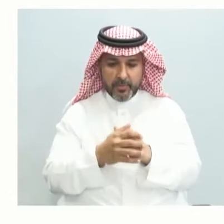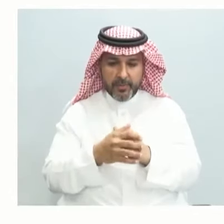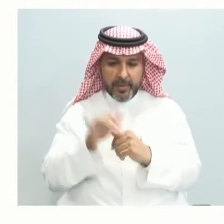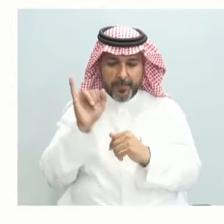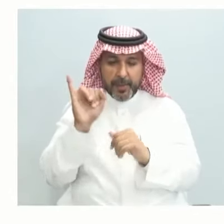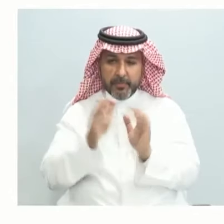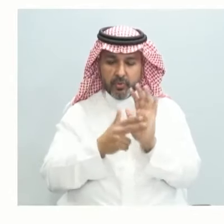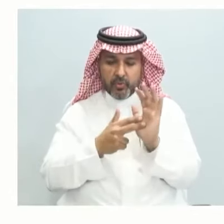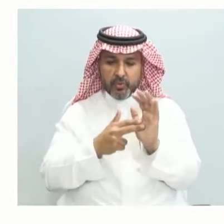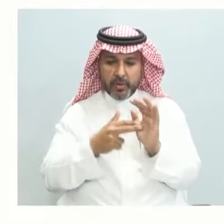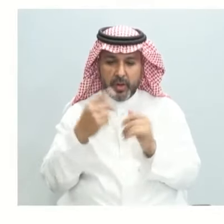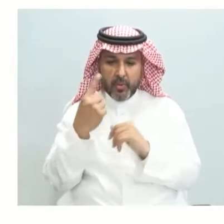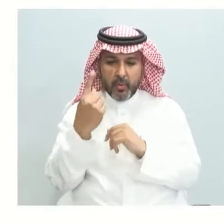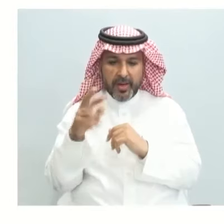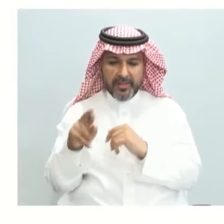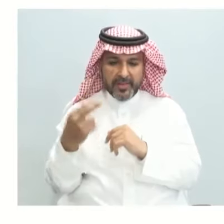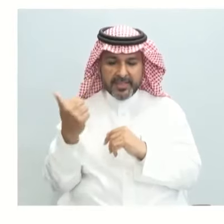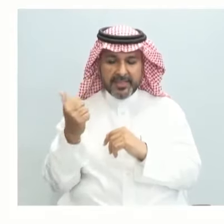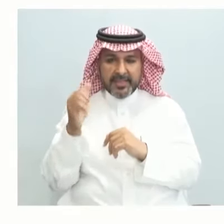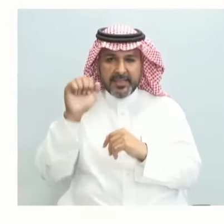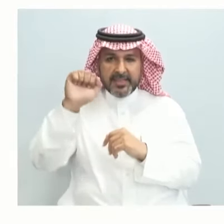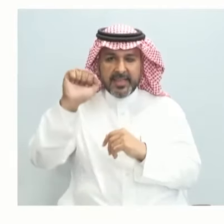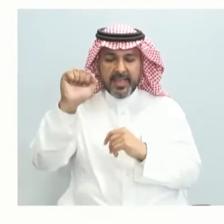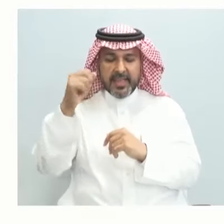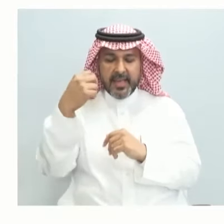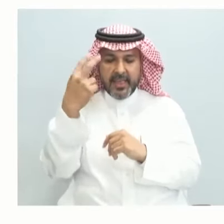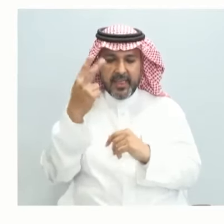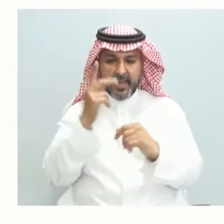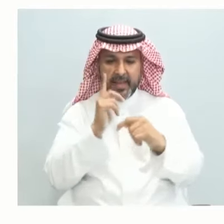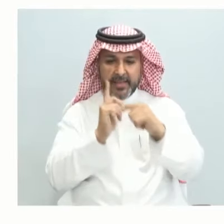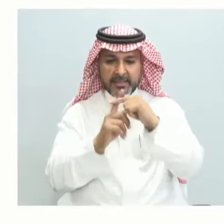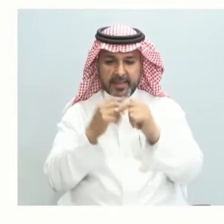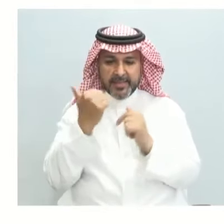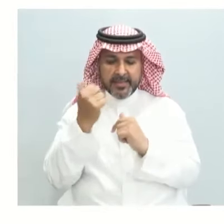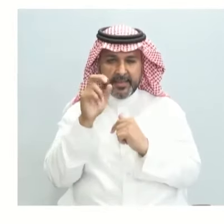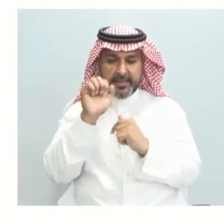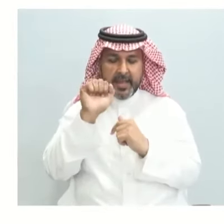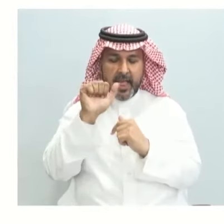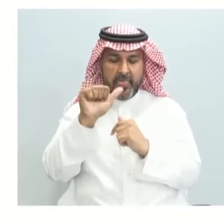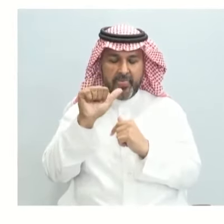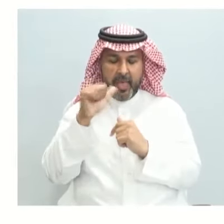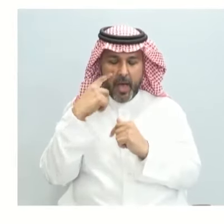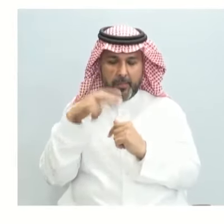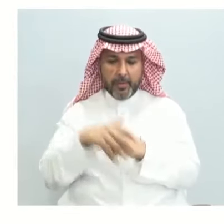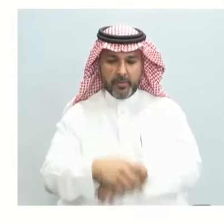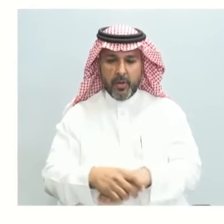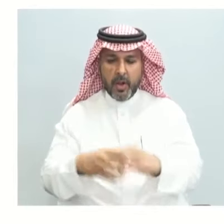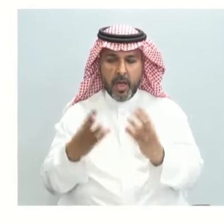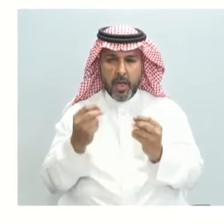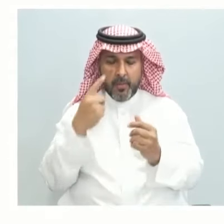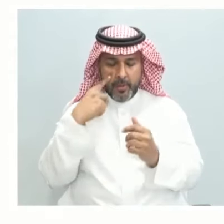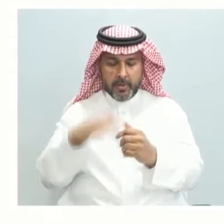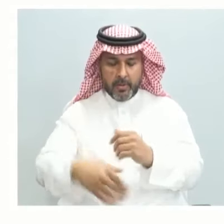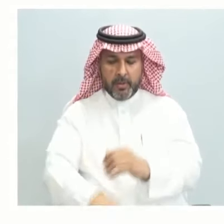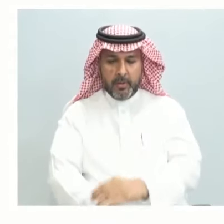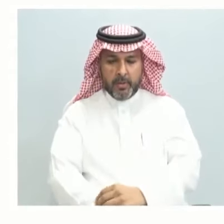يمكن استعمال التحليل الى عوامل وخاصيه الضرب الصفري لايجاد ابعاد المتجر الممكنه الان